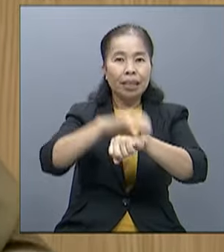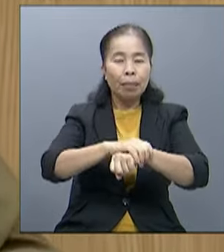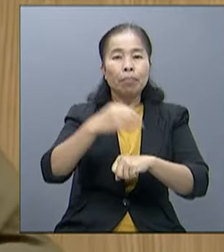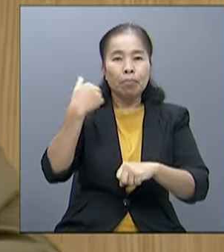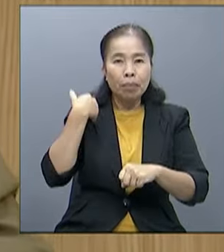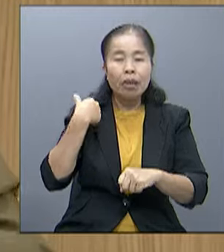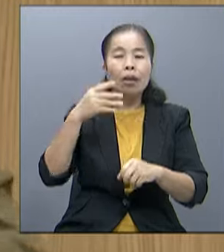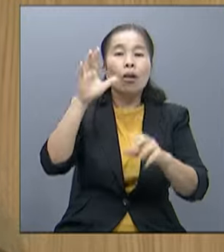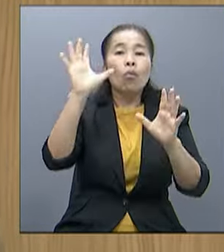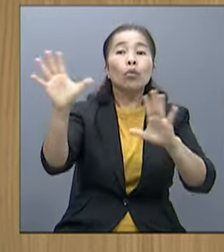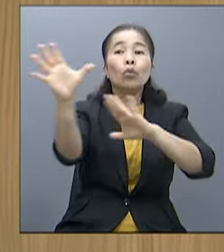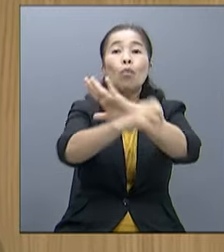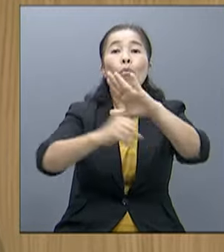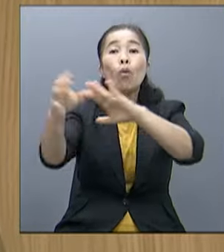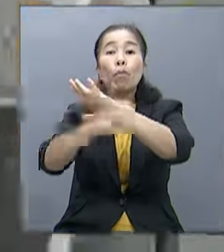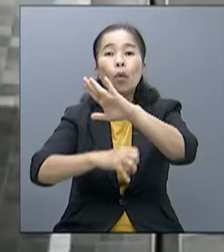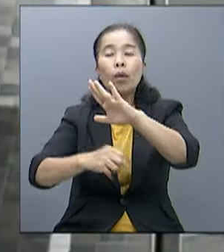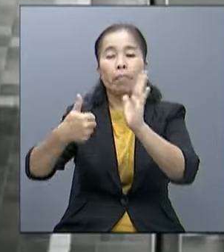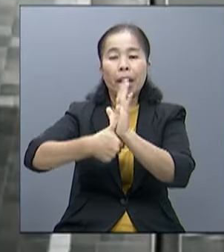ก็คือนายหยาง